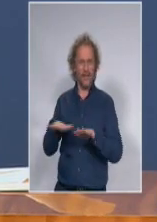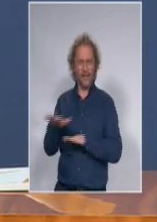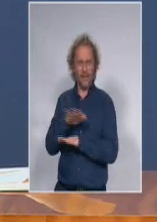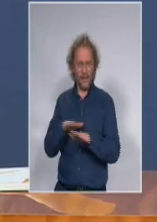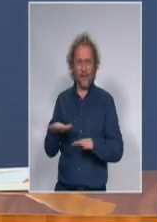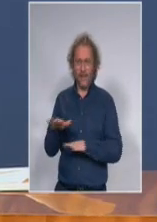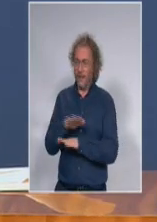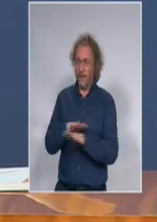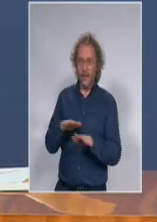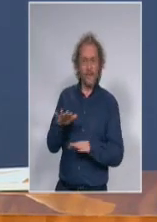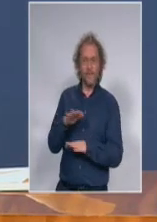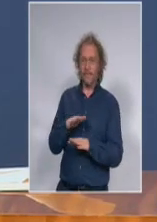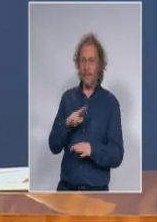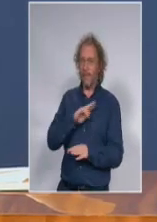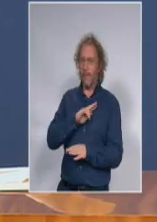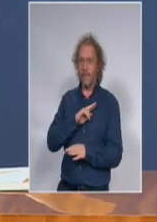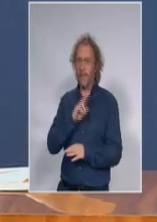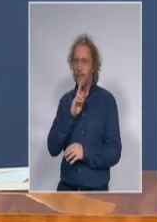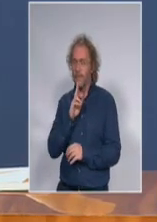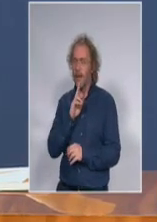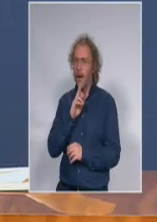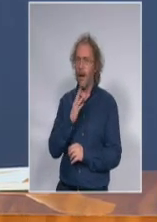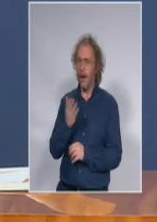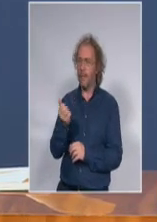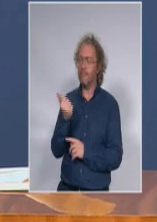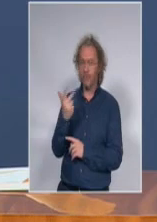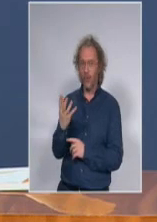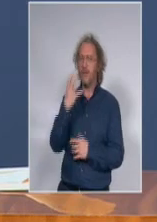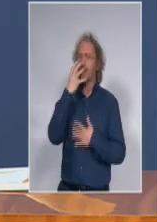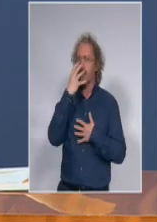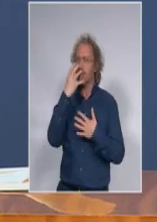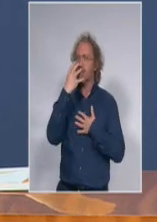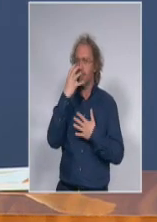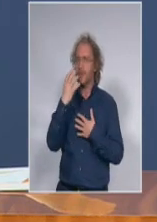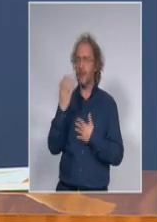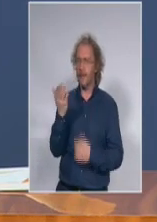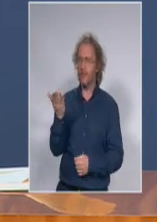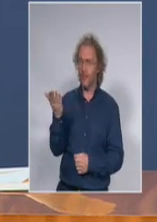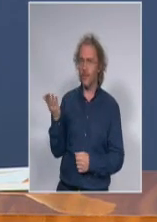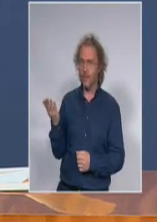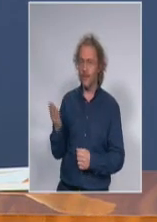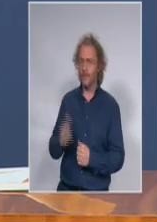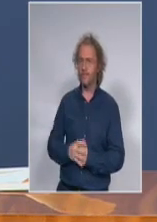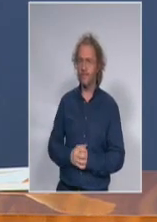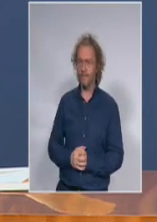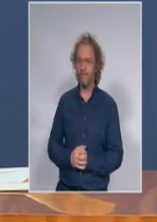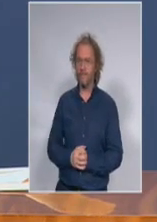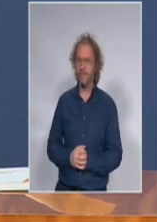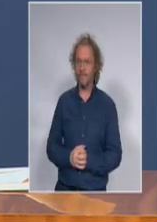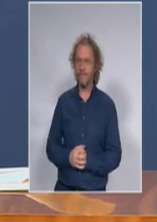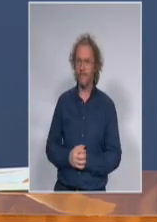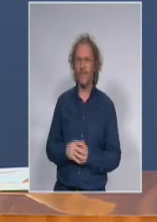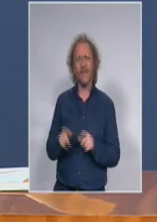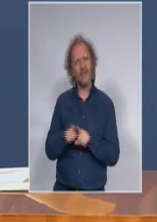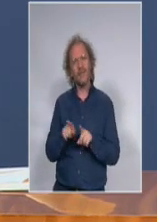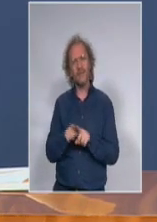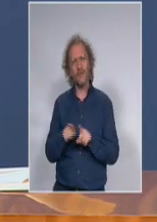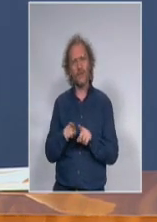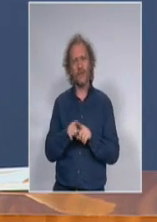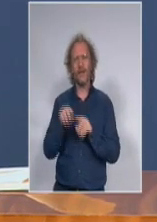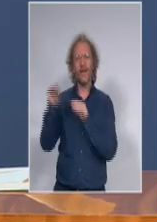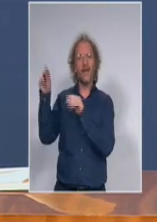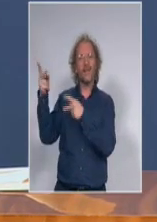veoma, veoma mali broj respiratora i mi nabavljamo i ove transportne respiratore da bismo za